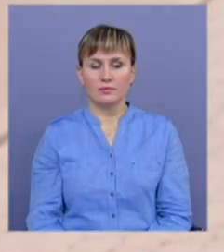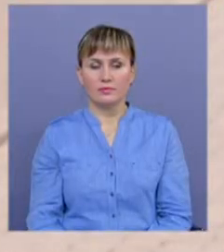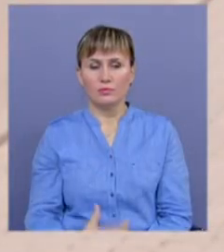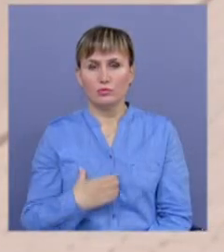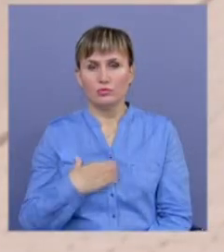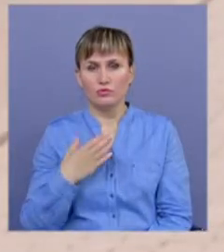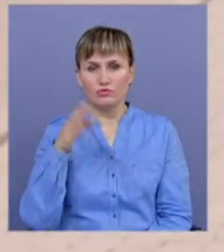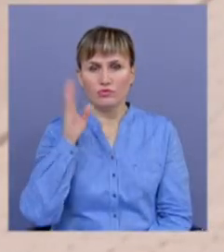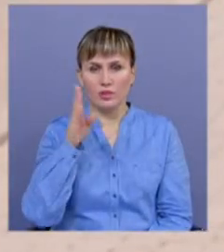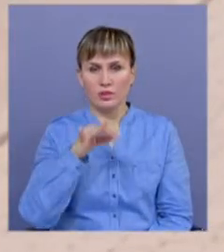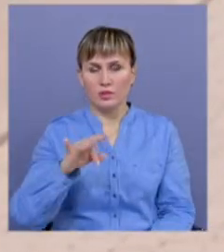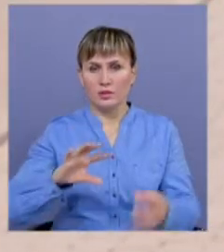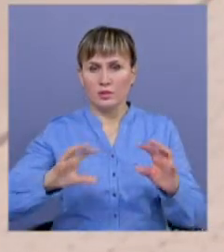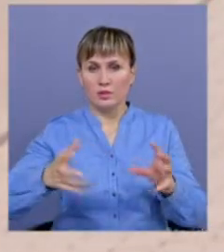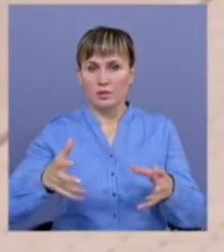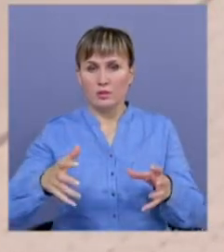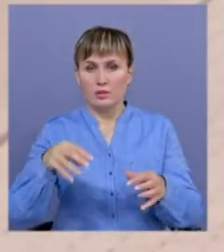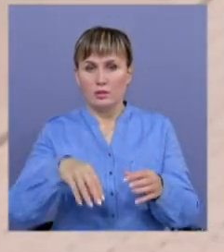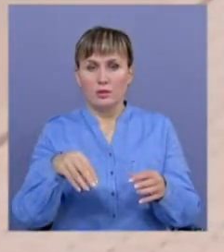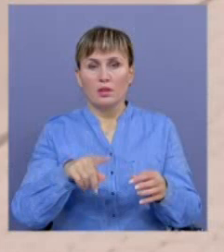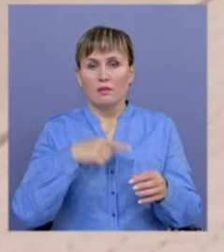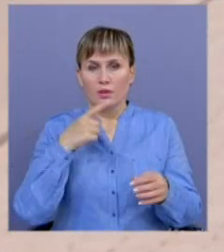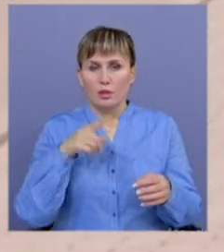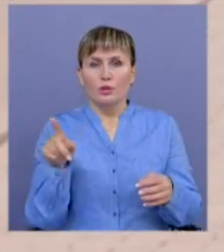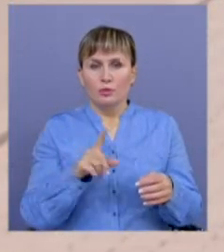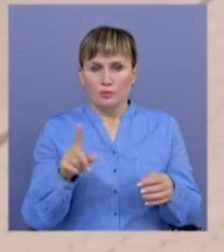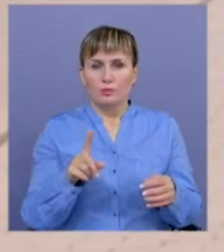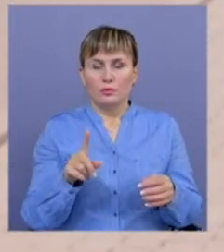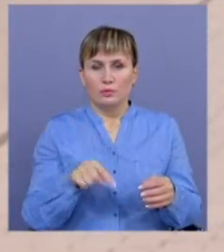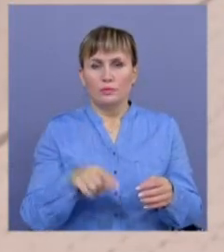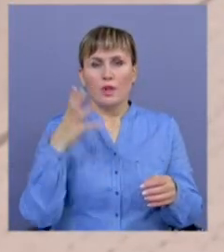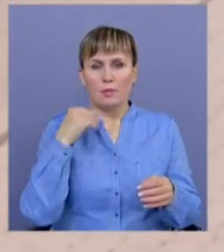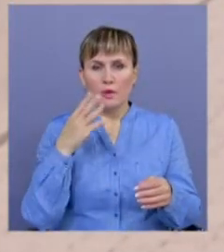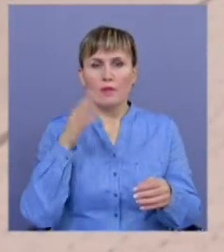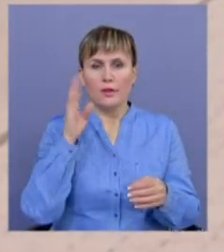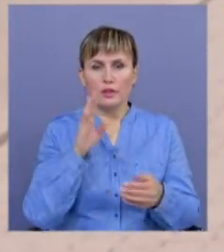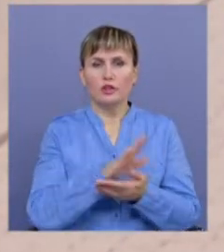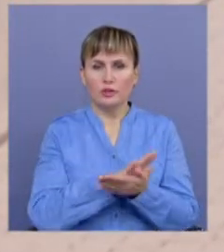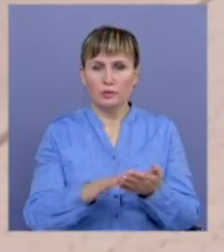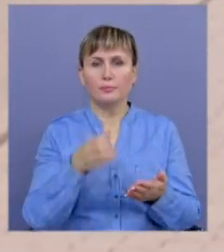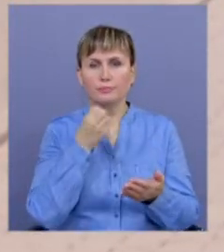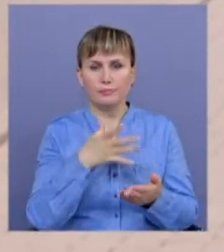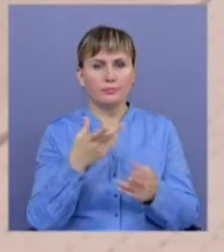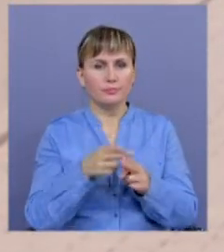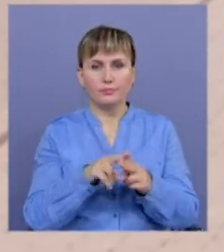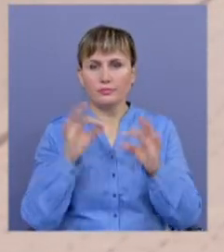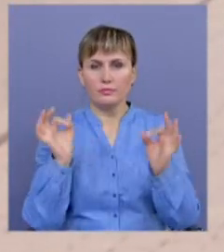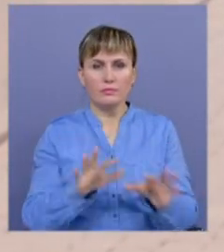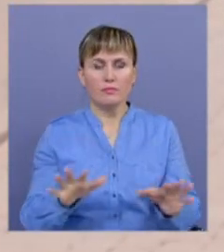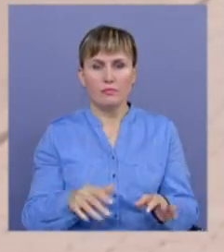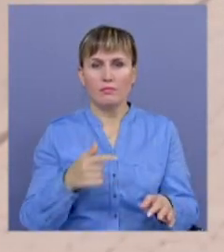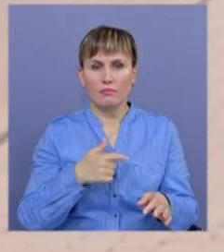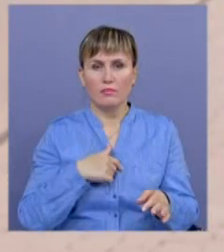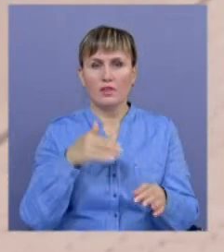Ужасная вода бежит из крана. Хоть и говорят, что якобы в Алматы хорошая вода, неправда. Мы